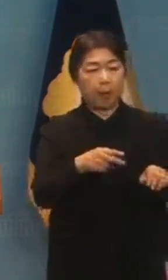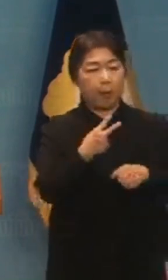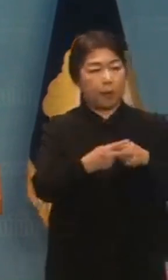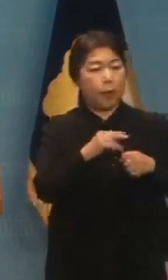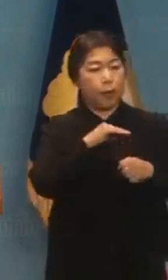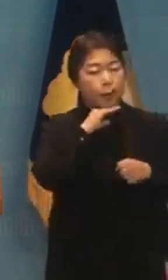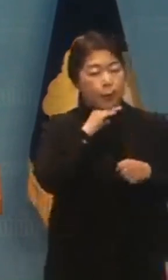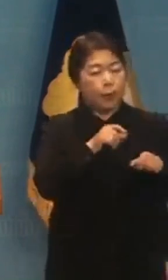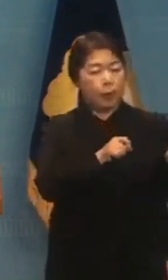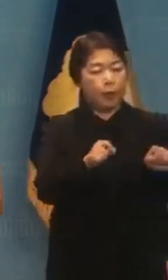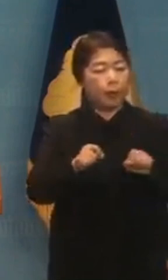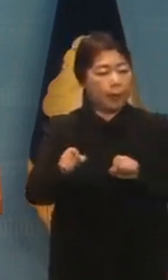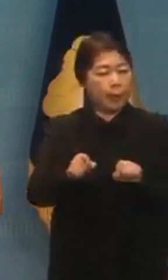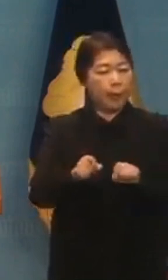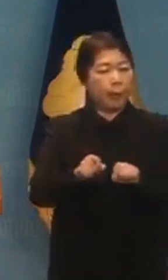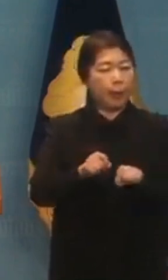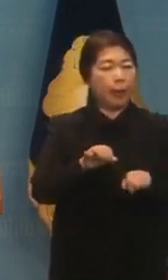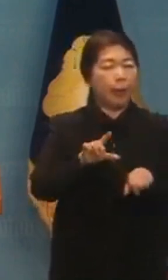밀린 것입니다.